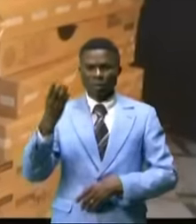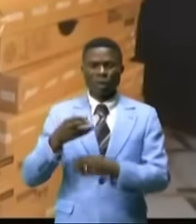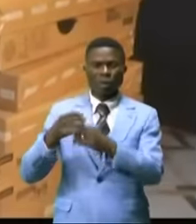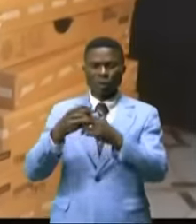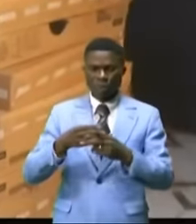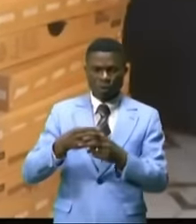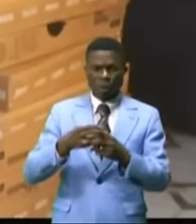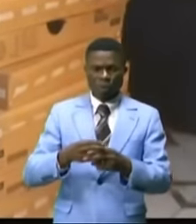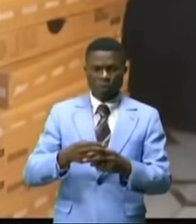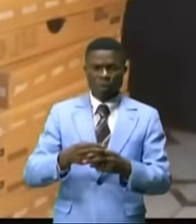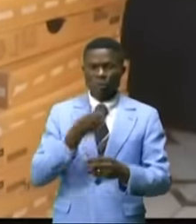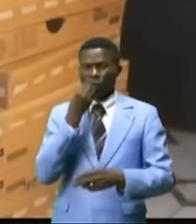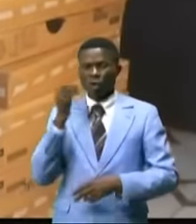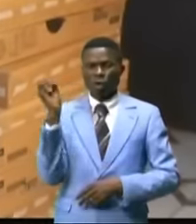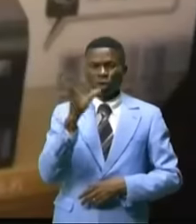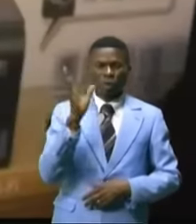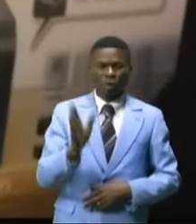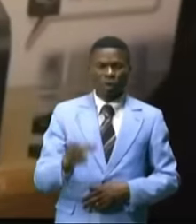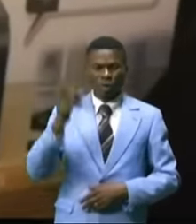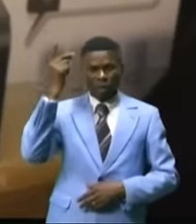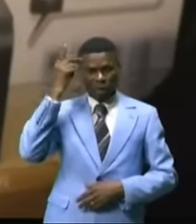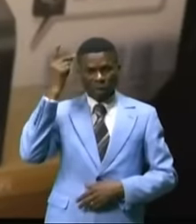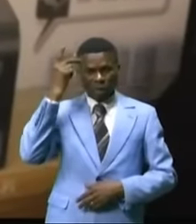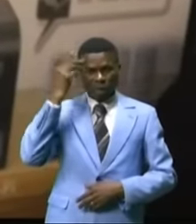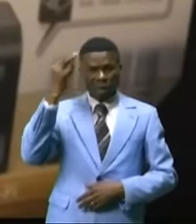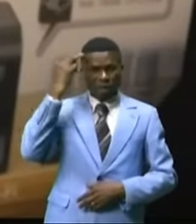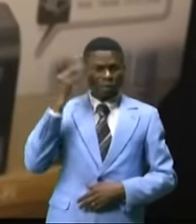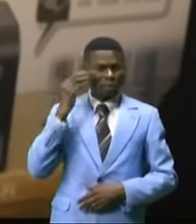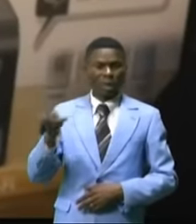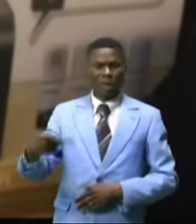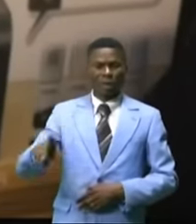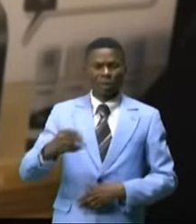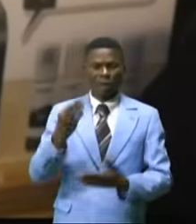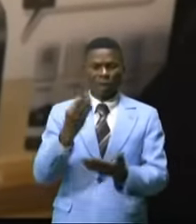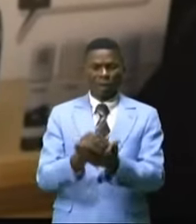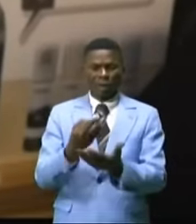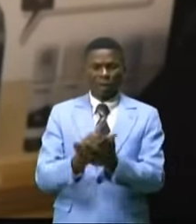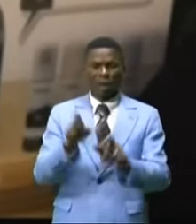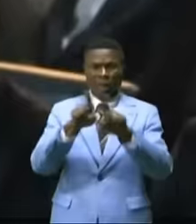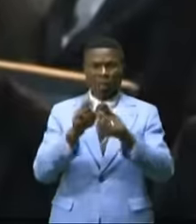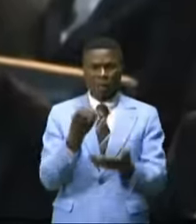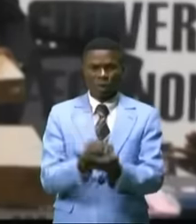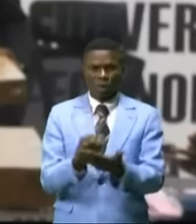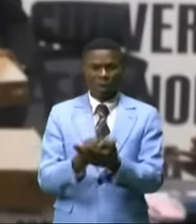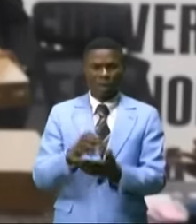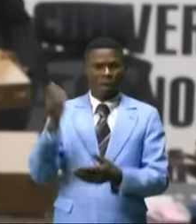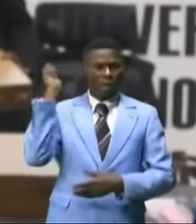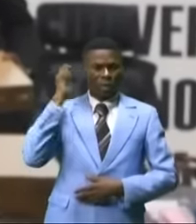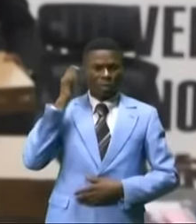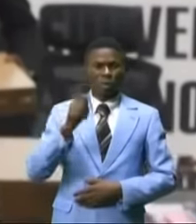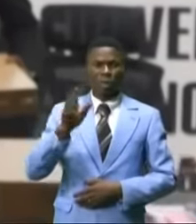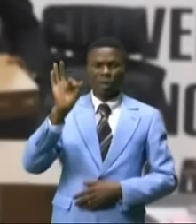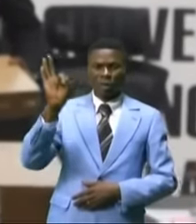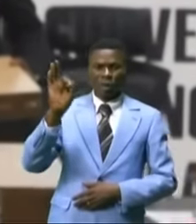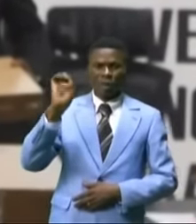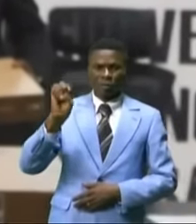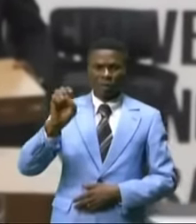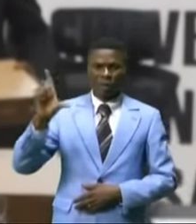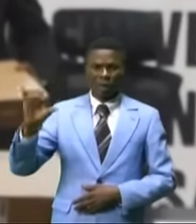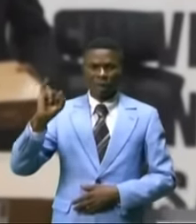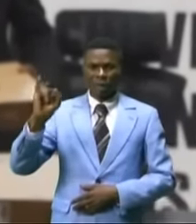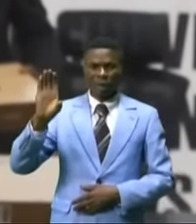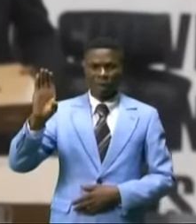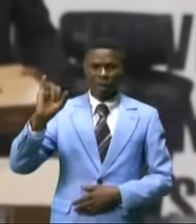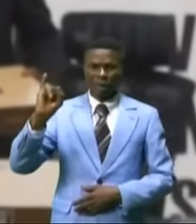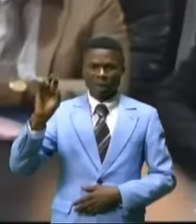supervision de l'ordonnancier de Kinshasa, le ministre provincial des Finances et Économie, le professeur Félicien Kounoutantoula. C'était en